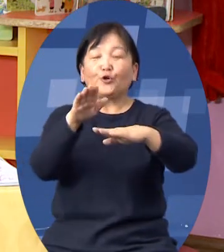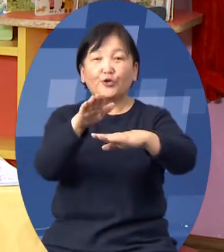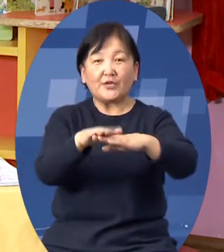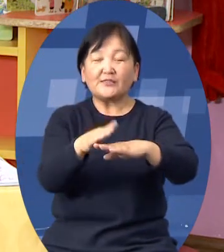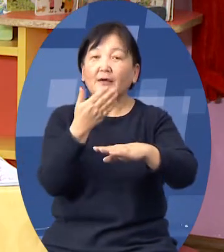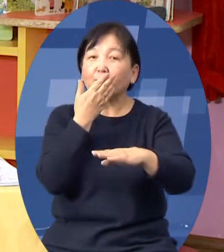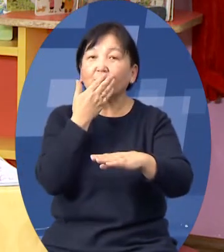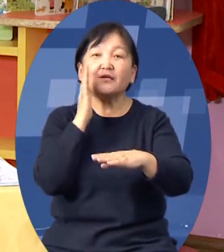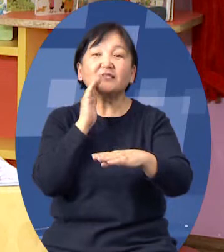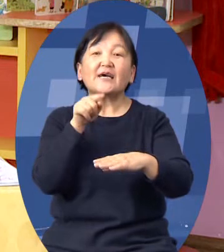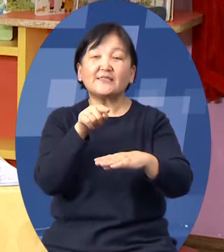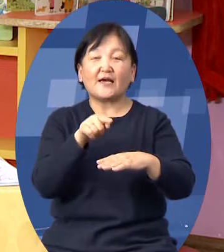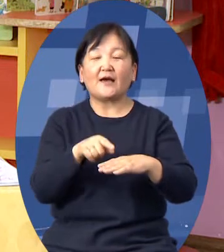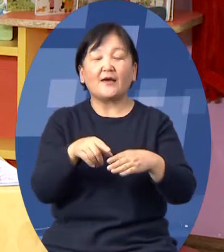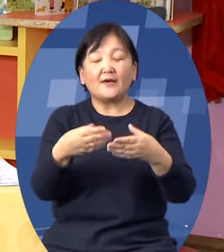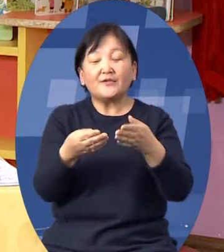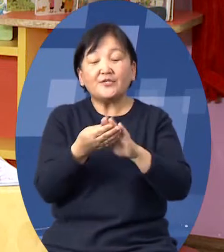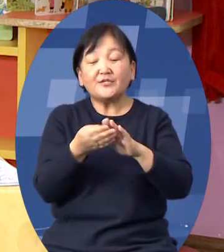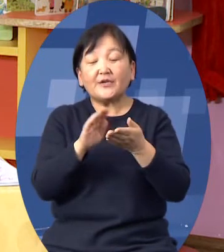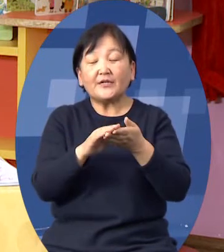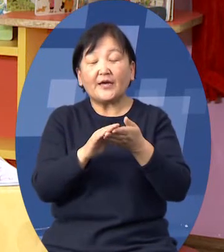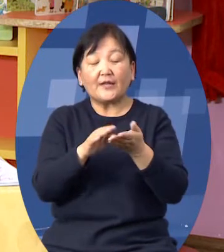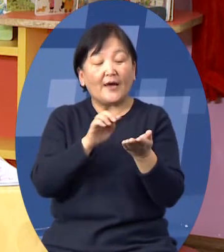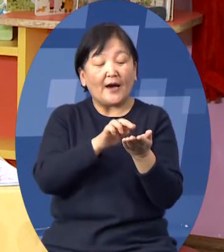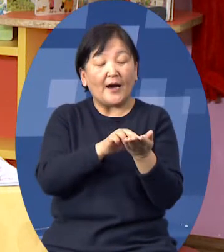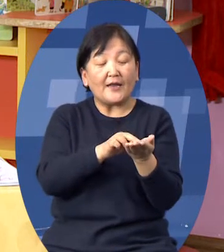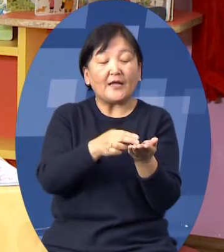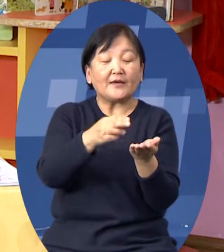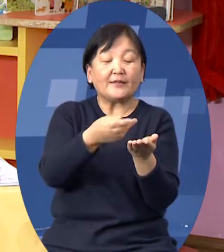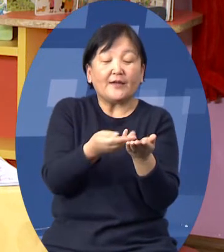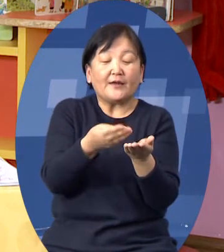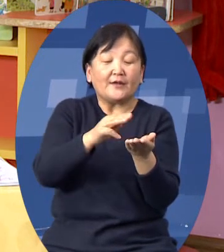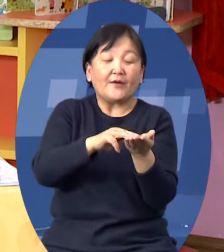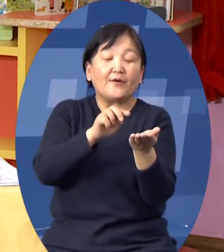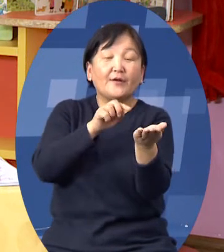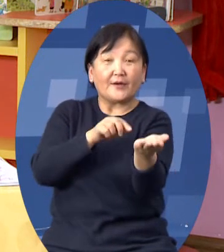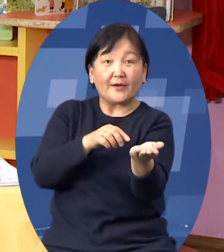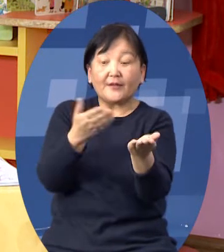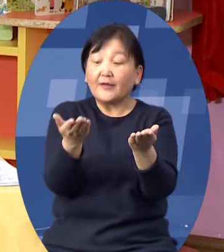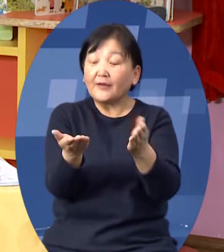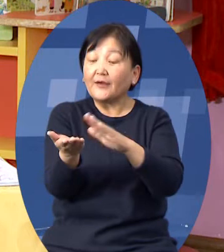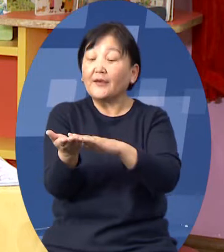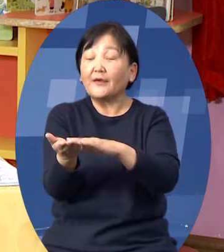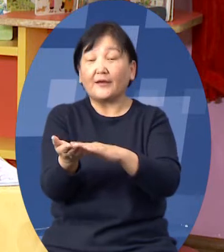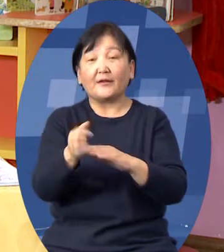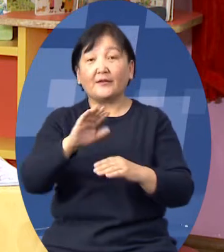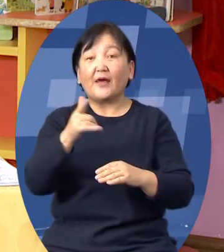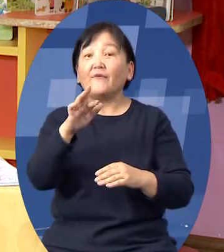тавьсан амны цаасаа жижиглээд гарынхаа алган дээр тавина. Та нар багшигаа дагаад